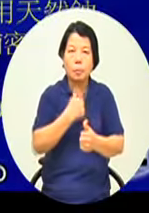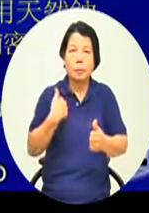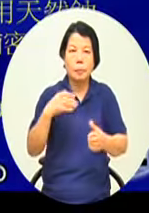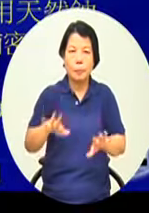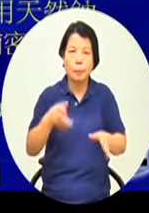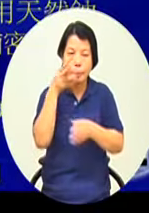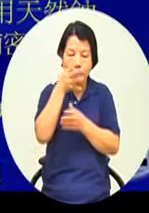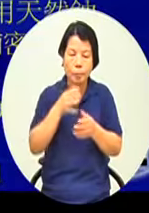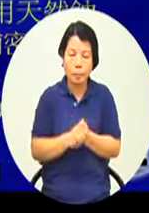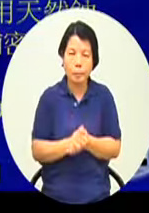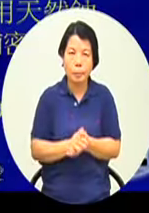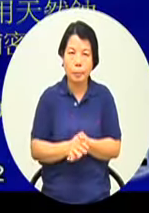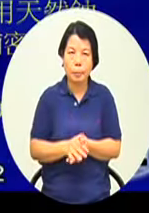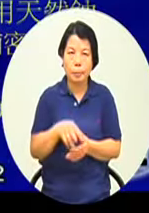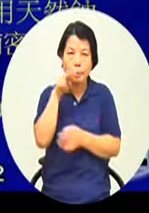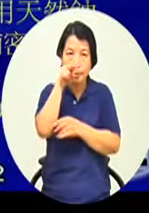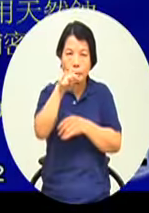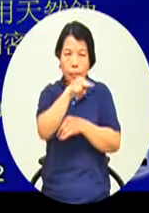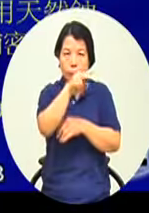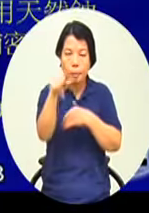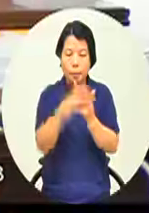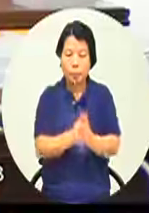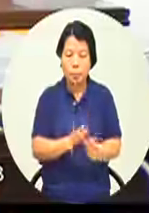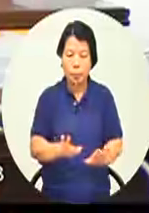位首长，我手上的